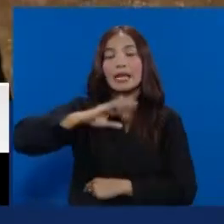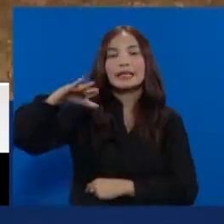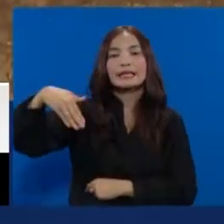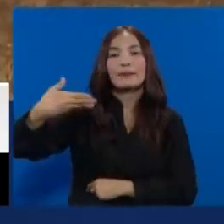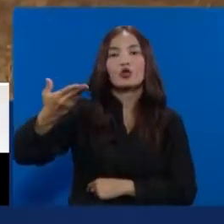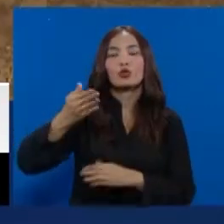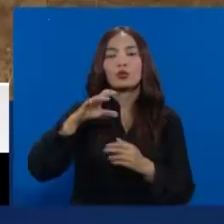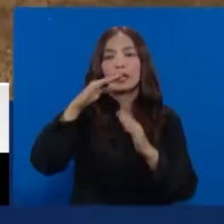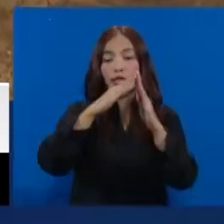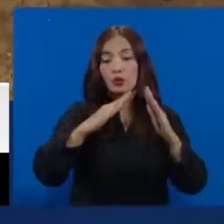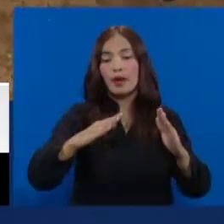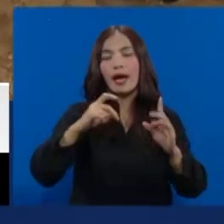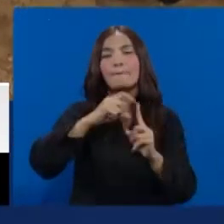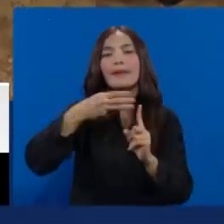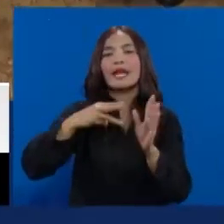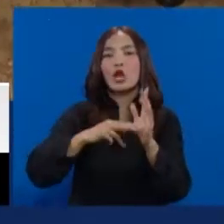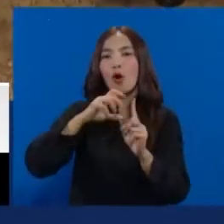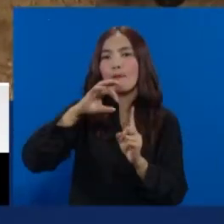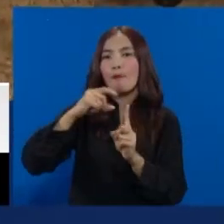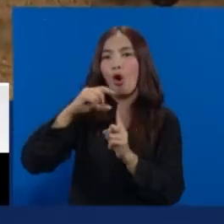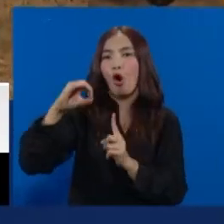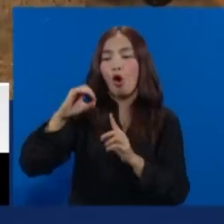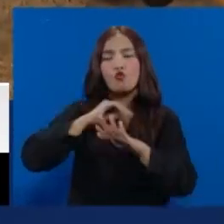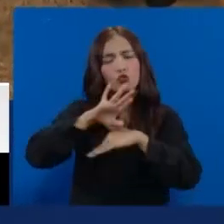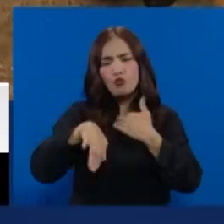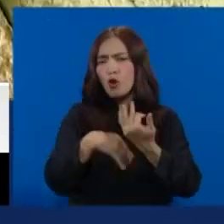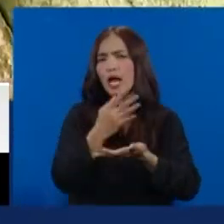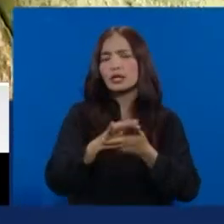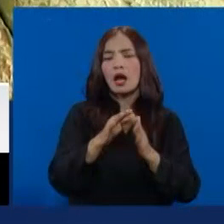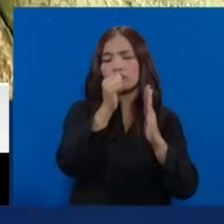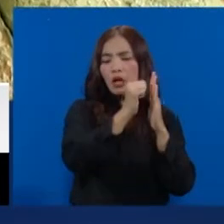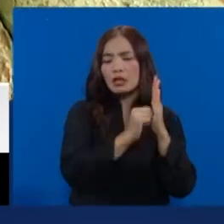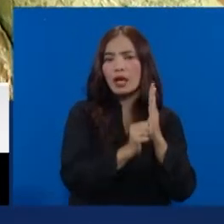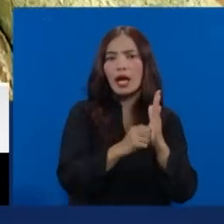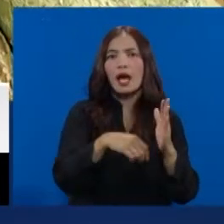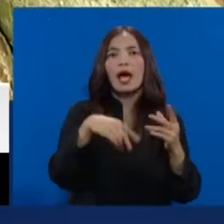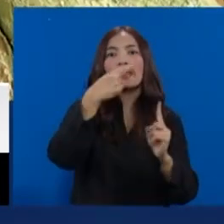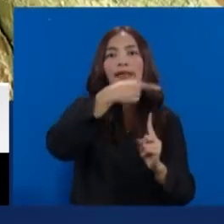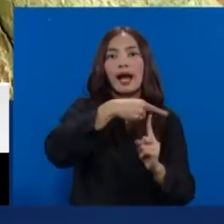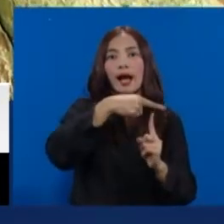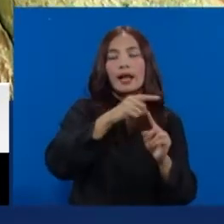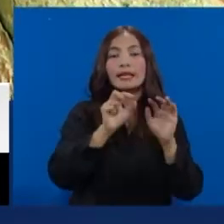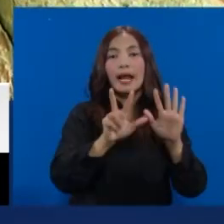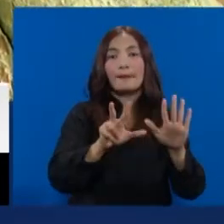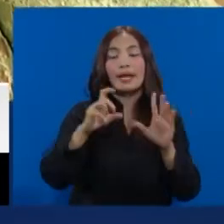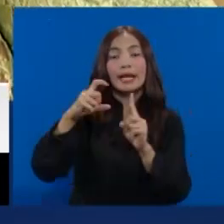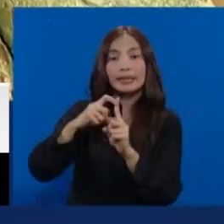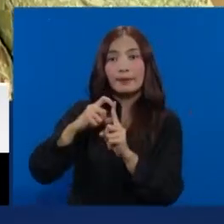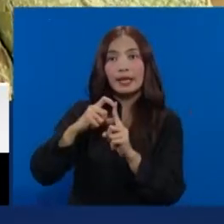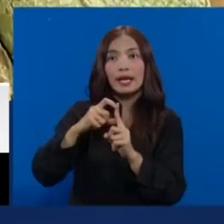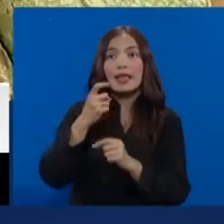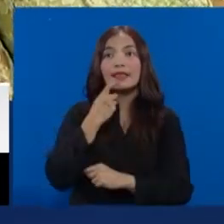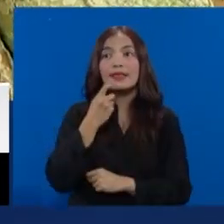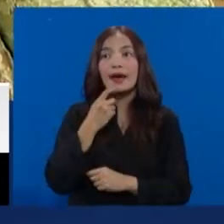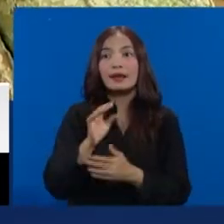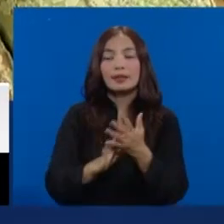Ambarukmo, memang ada sejumlah rangkaian acara memang telah dilewati. Yang pertama yaitu di tanggal 8 Desember ada semaan dan